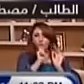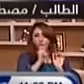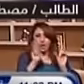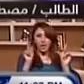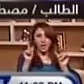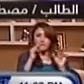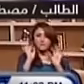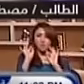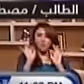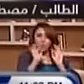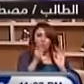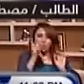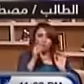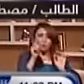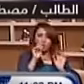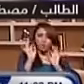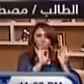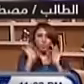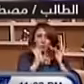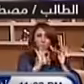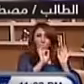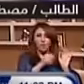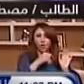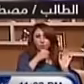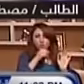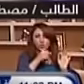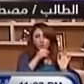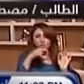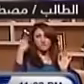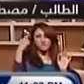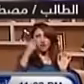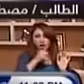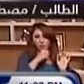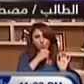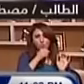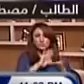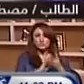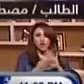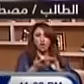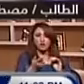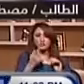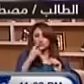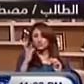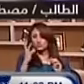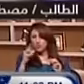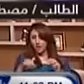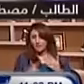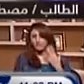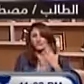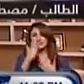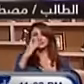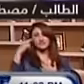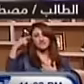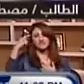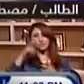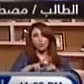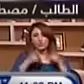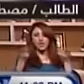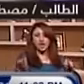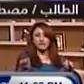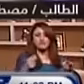لقنوات، هي كل يوم، وعواجيز وفكرهم عجوز، وفي فجوه ما بين الجيلين، ما بين جيلنا وبين جيل شباب صنع وبين جيلهم.